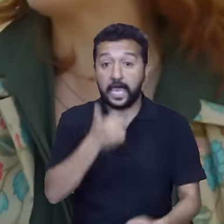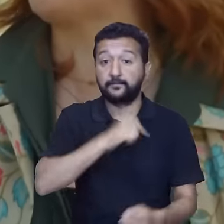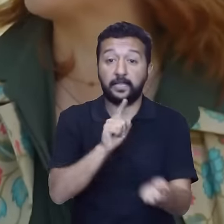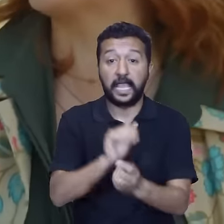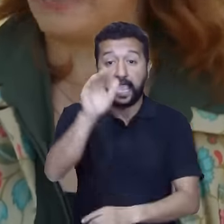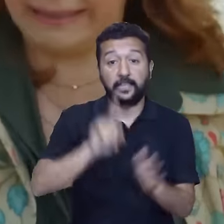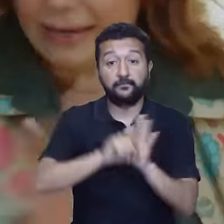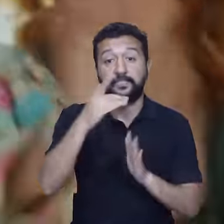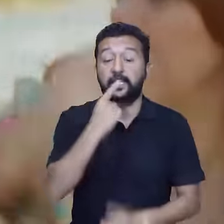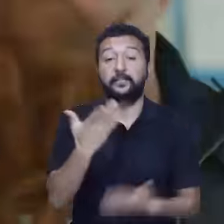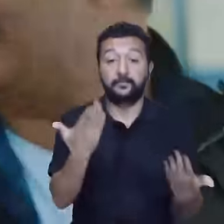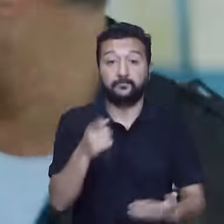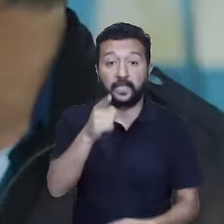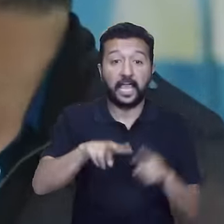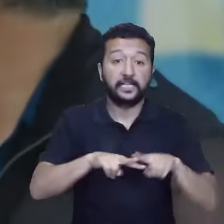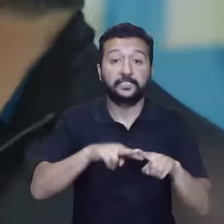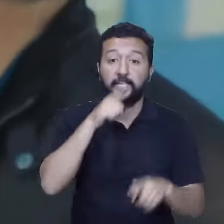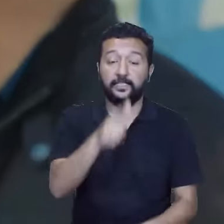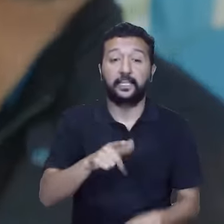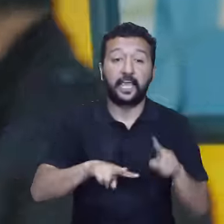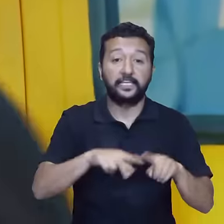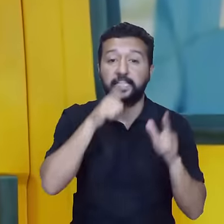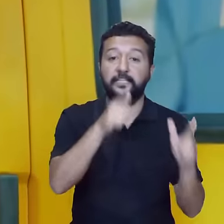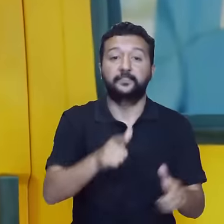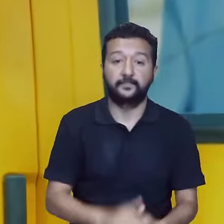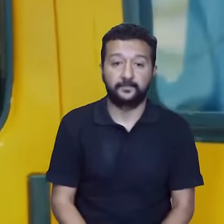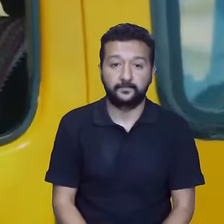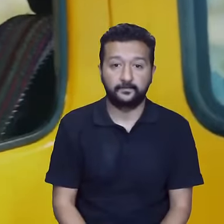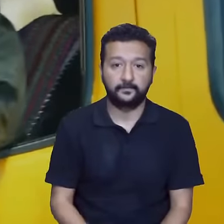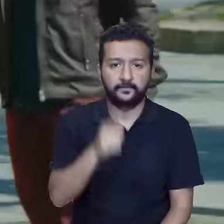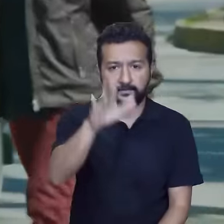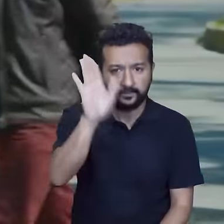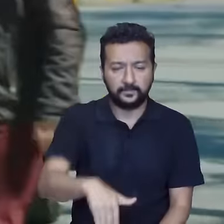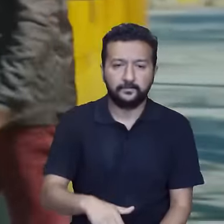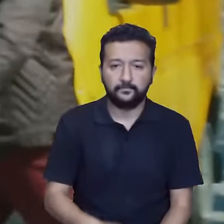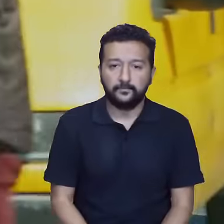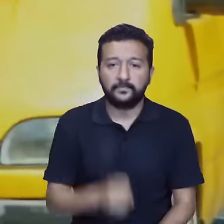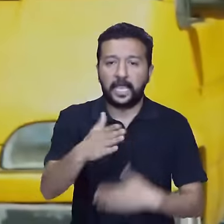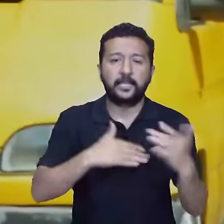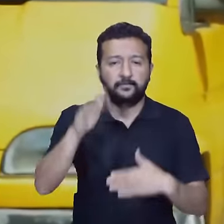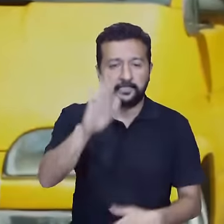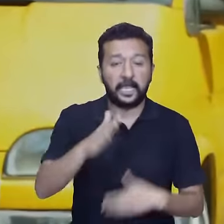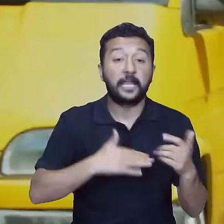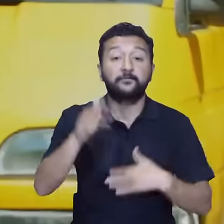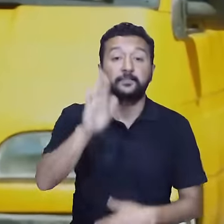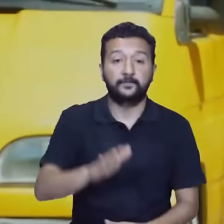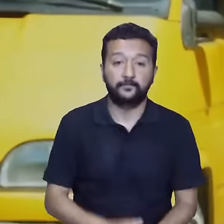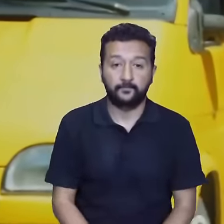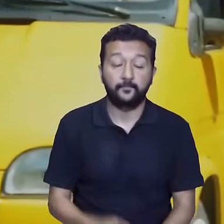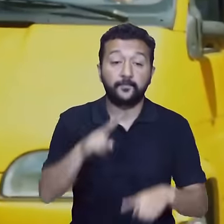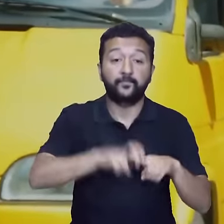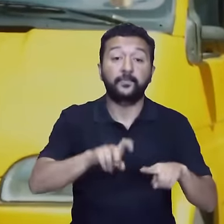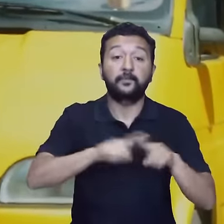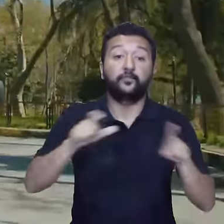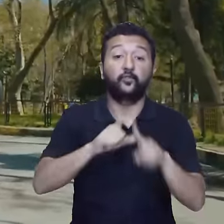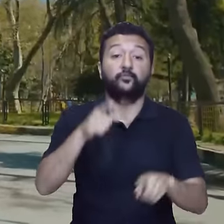abilerle hayatta başarılar dilerim. Ayşen. Camdan çıkıp Şener'e uzandı. Karışma sen karışma.